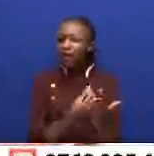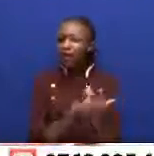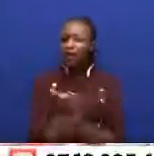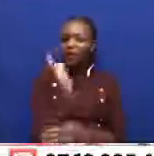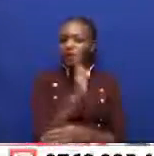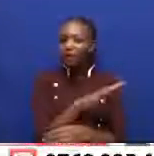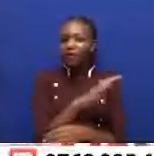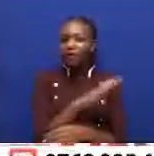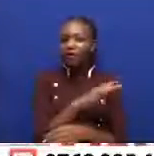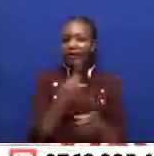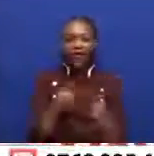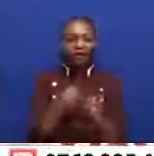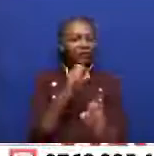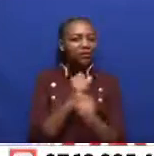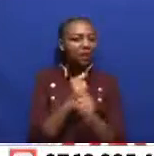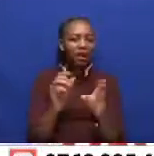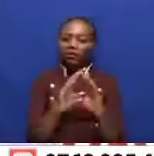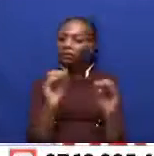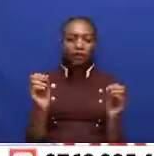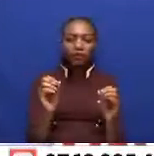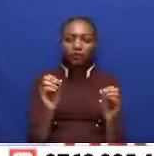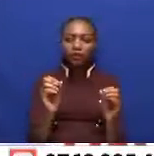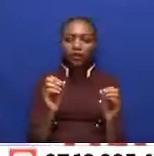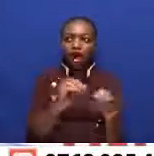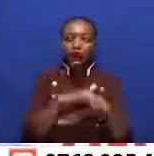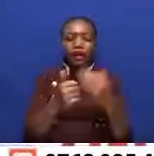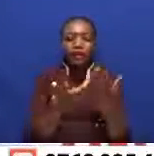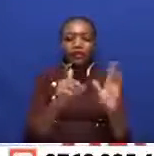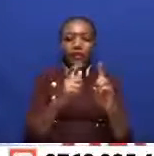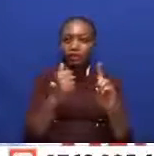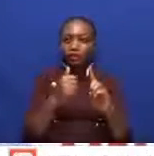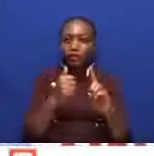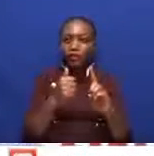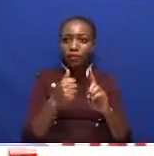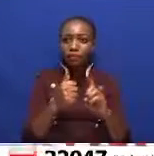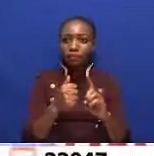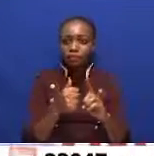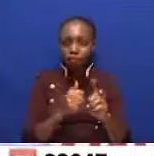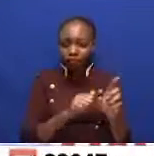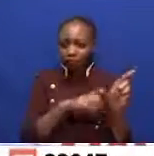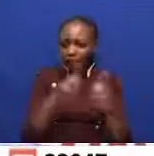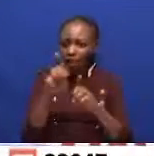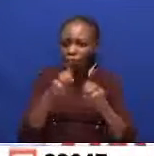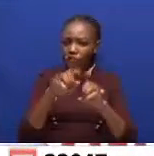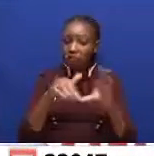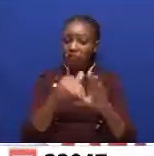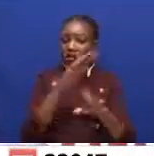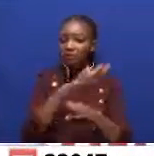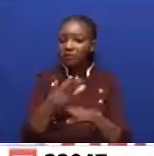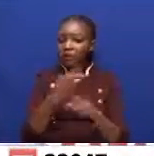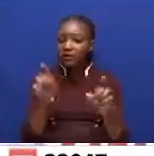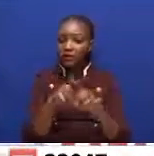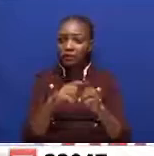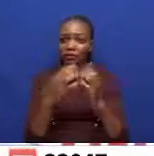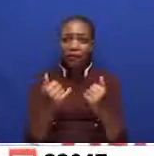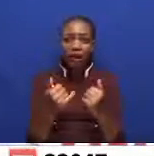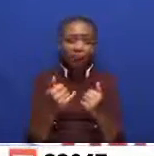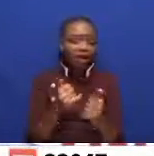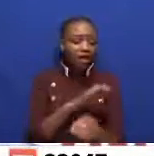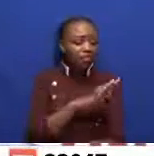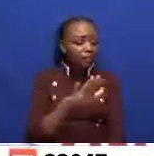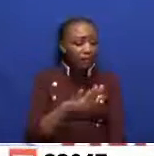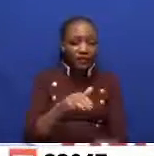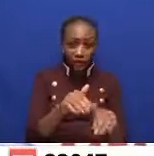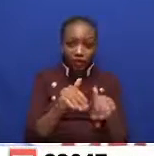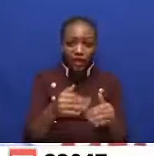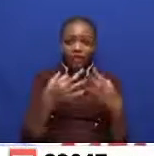imerutishwa, haikufanya kazi. Na haya yakitokana na shinikizo kutoka kwa wabunge wa bunge hili la kaunti ya Bungoma, sasa lilosalia ni iwapo